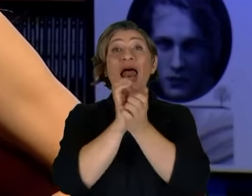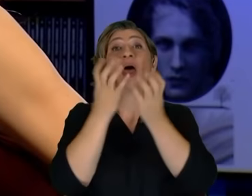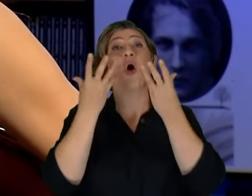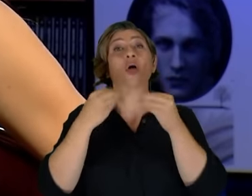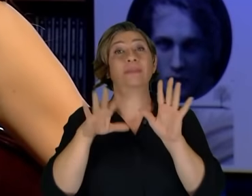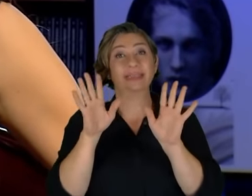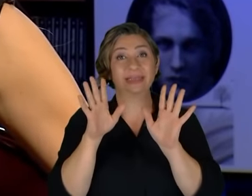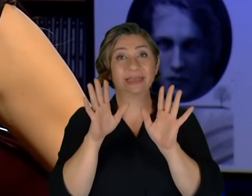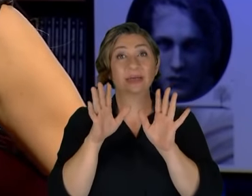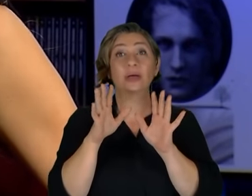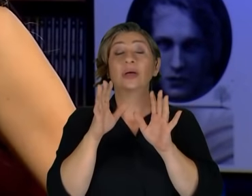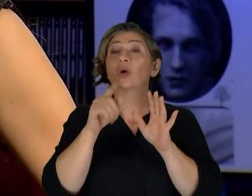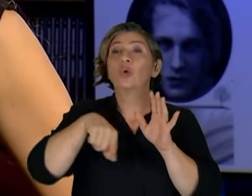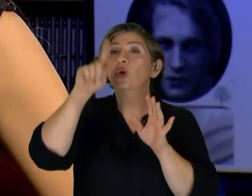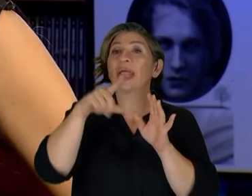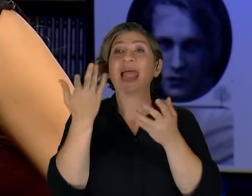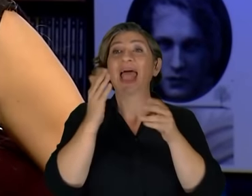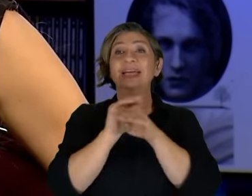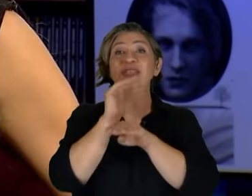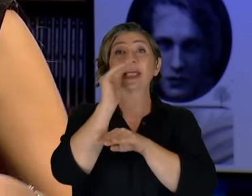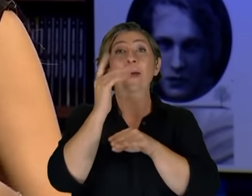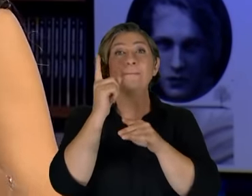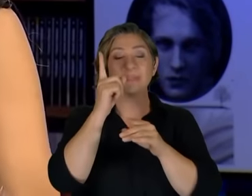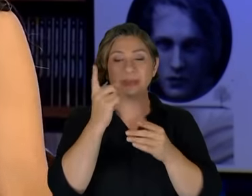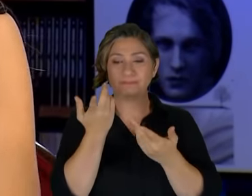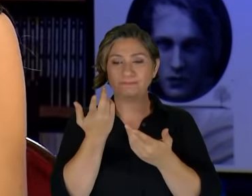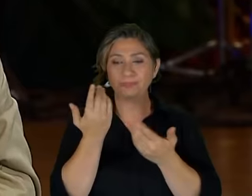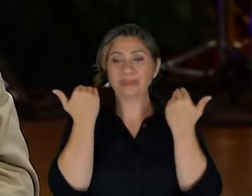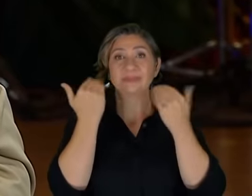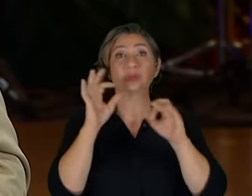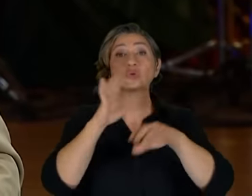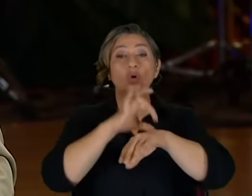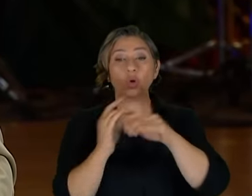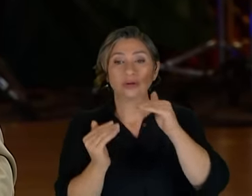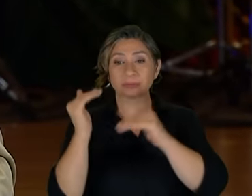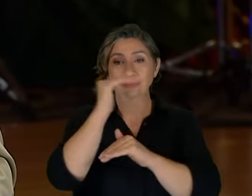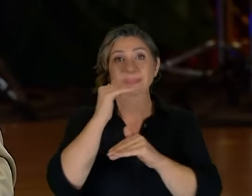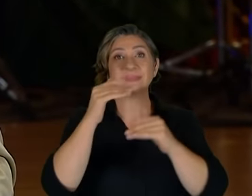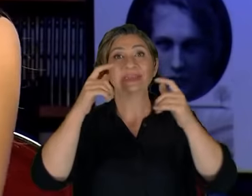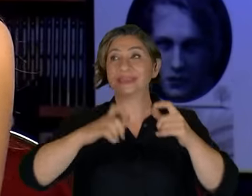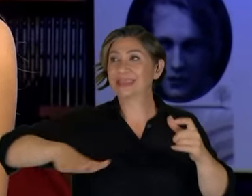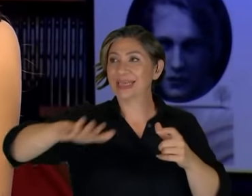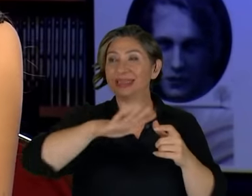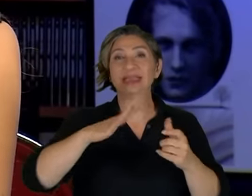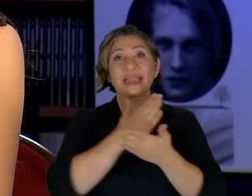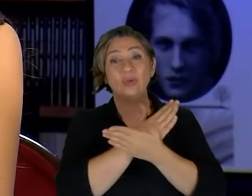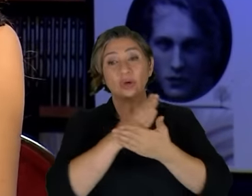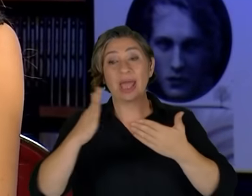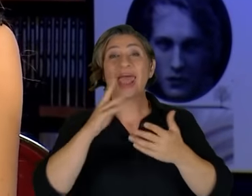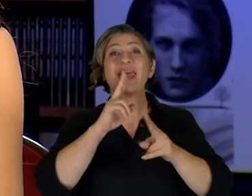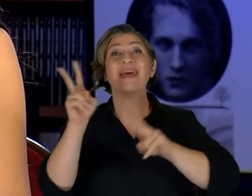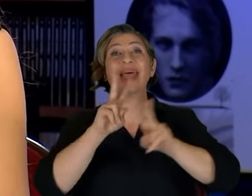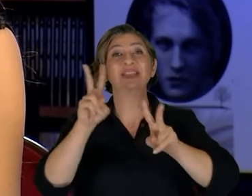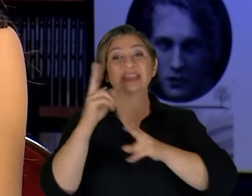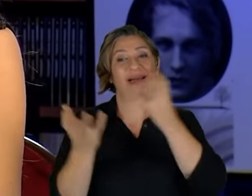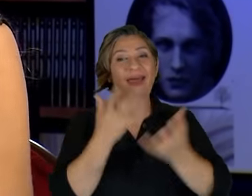olmadığı günlerinde neler yaşadıklarını. Ben yetimhane, aslında doktor tezimi sağ olsunu sürdürülebilir enerji